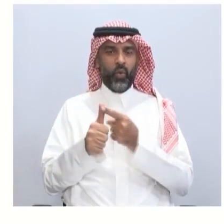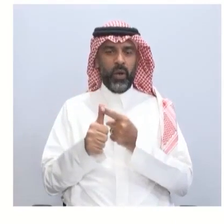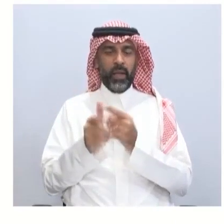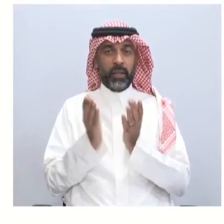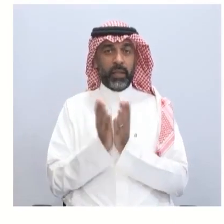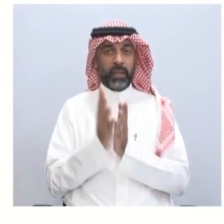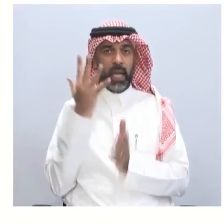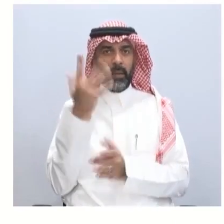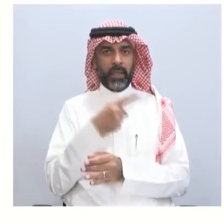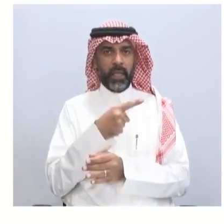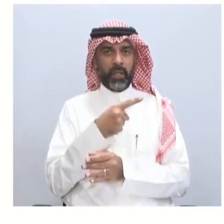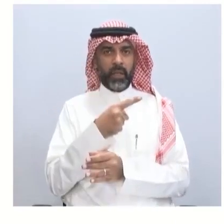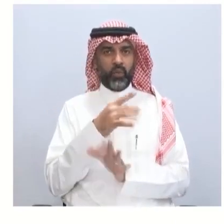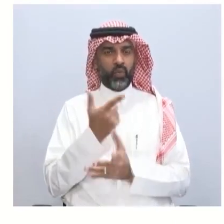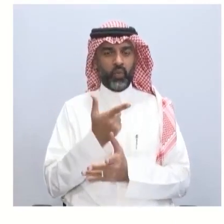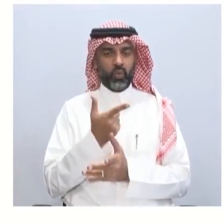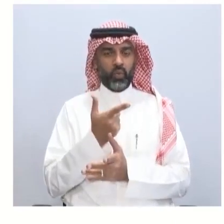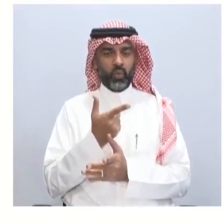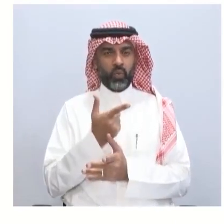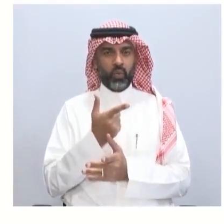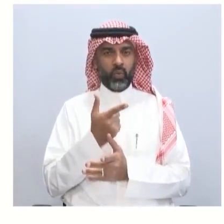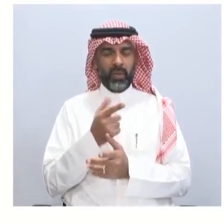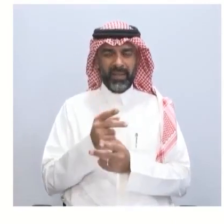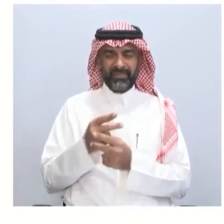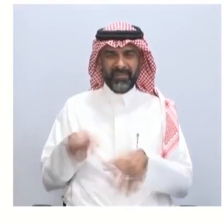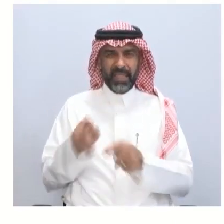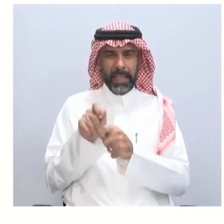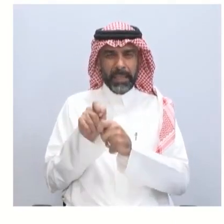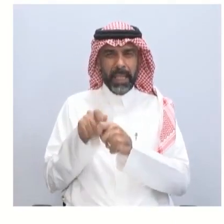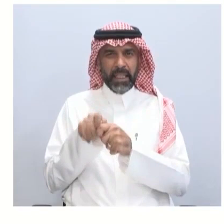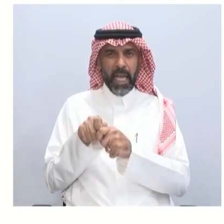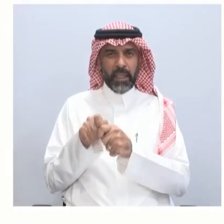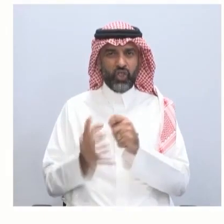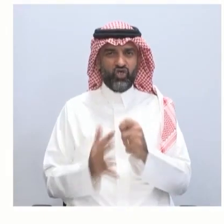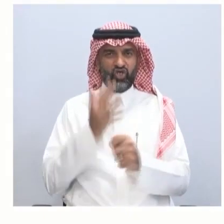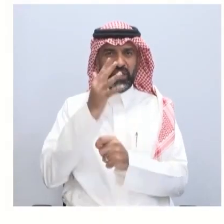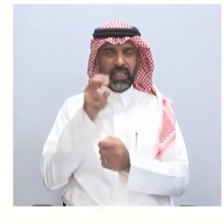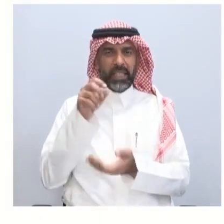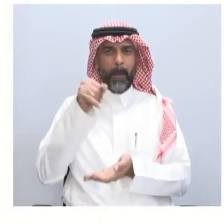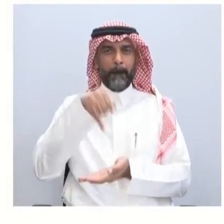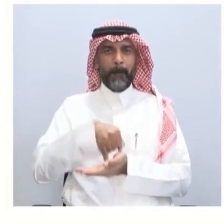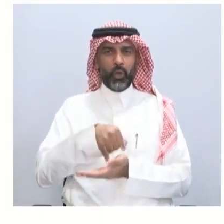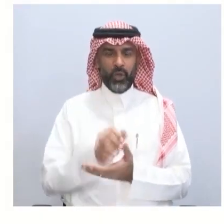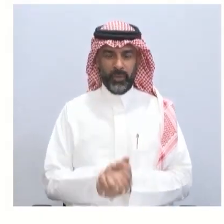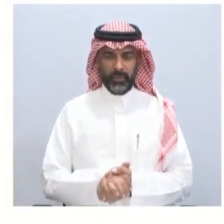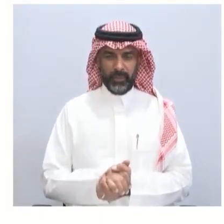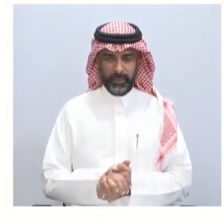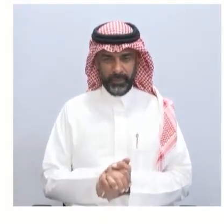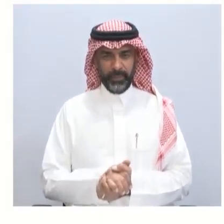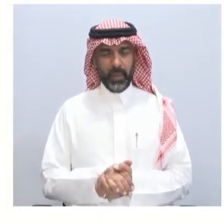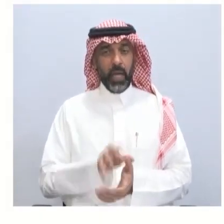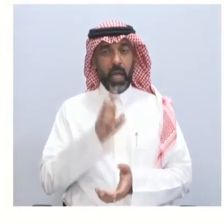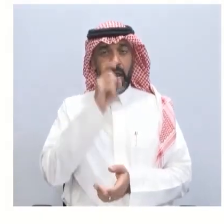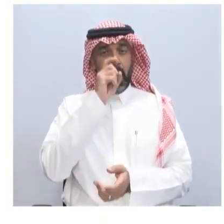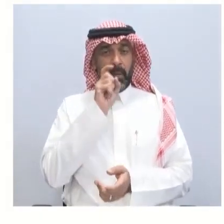عشر جذور تاسيس الدوله السعوديه نشاه المدن ابنائي وبناتي الطلاب لا بد ان نعي ونعرف